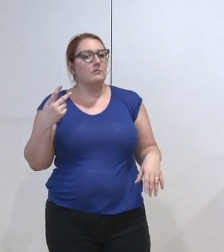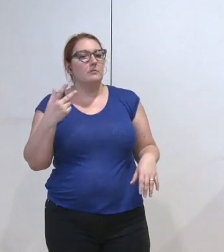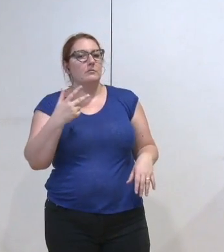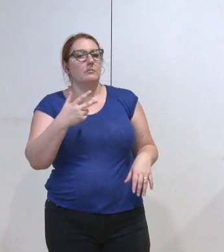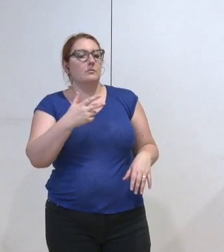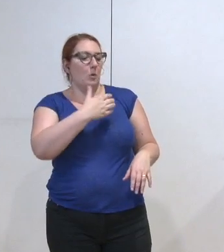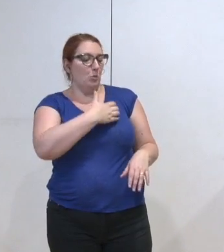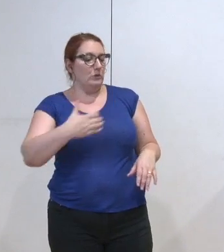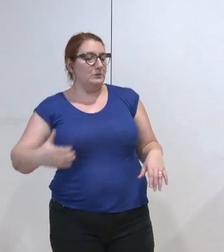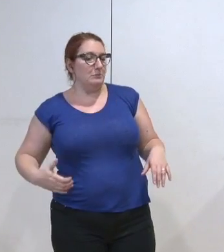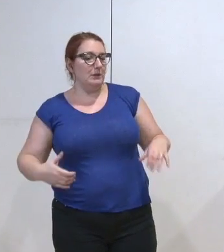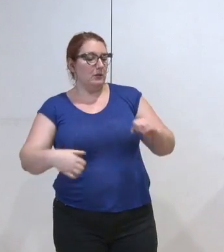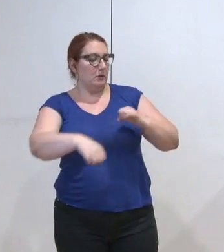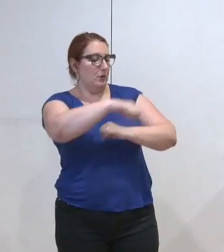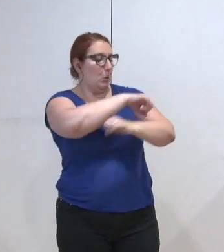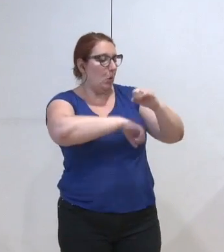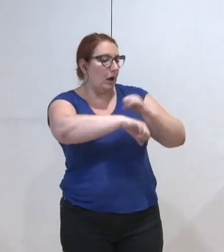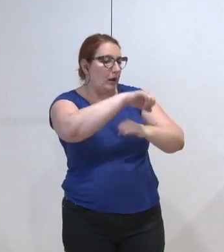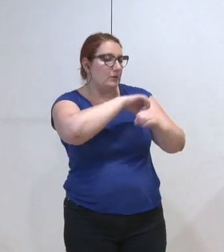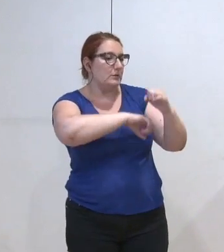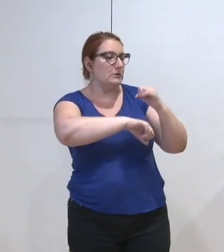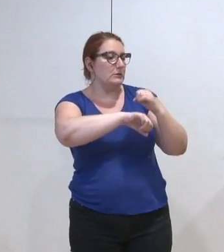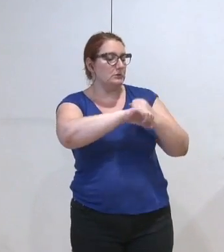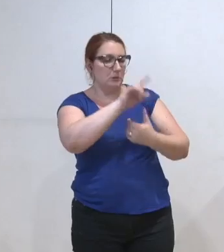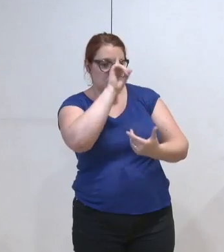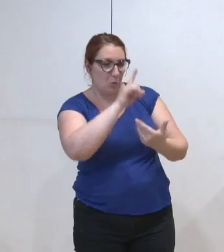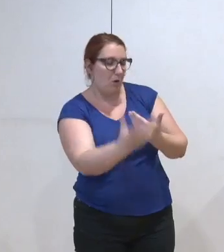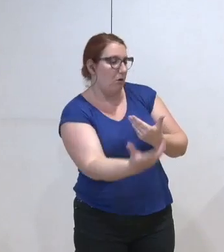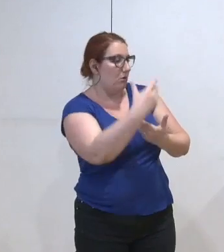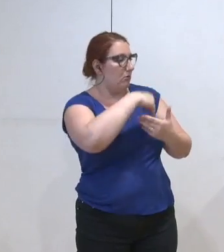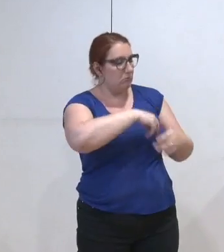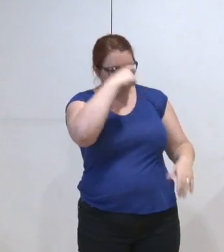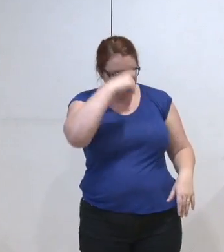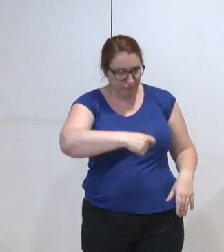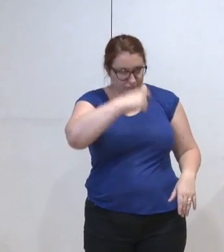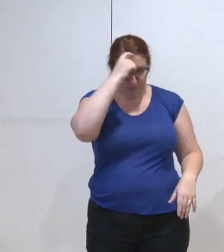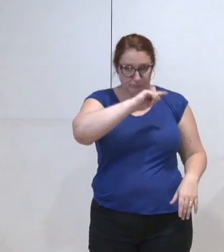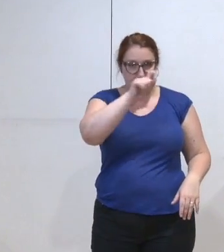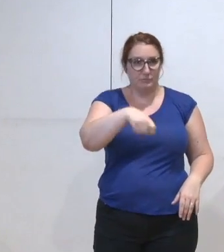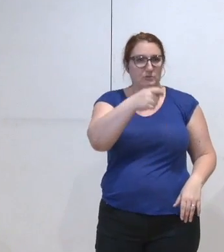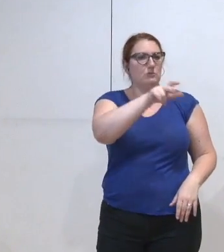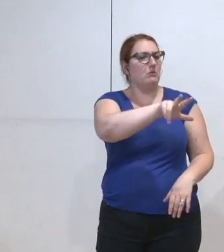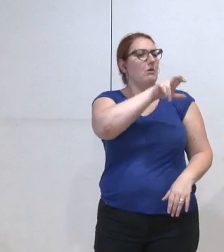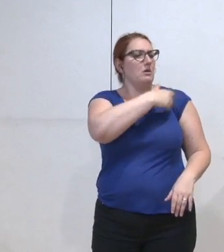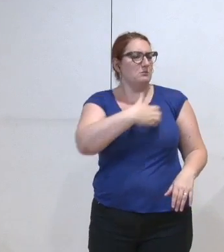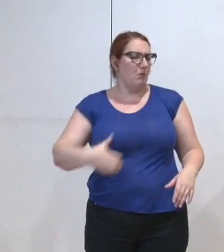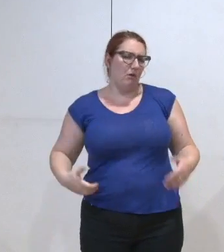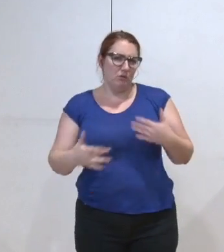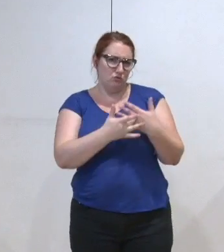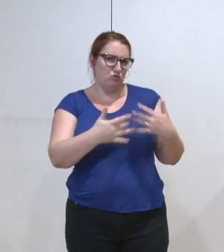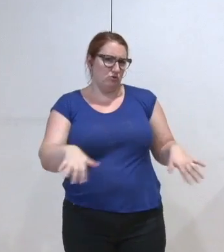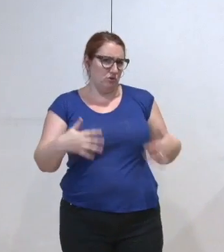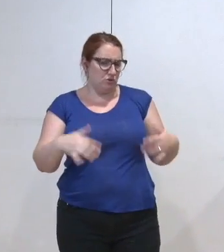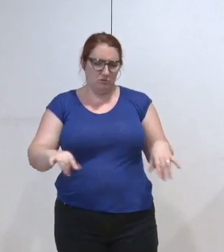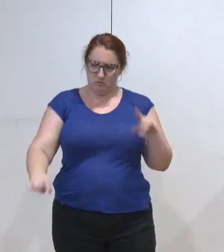municipalités sur euh justement une démarche participative ça avait été d'ailleurs fait le cas sur l'ancienne municipalité je crois que c'est important en